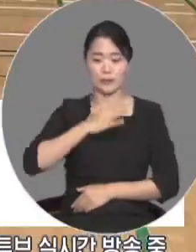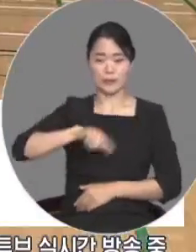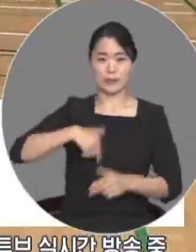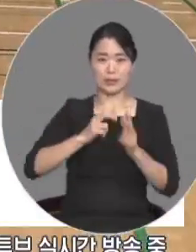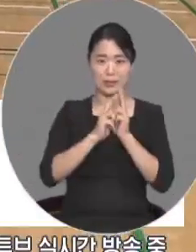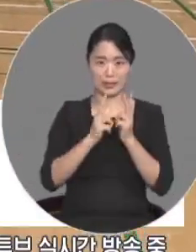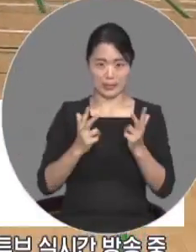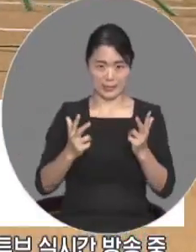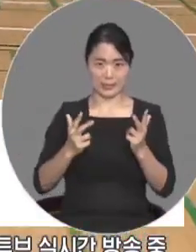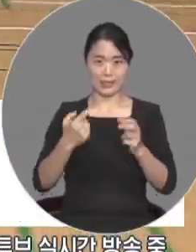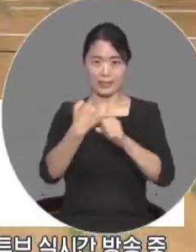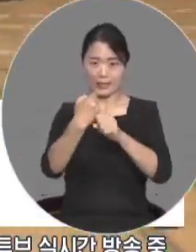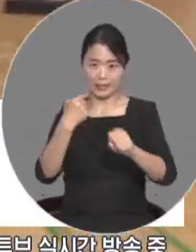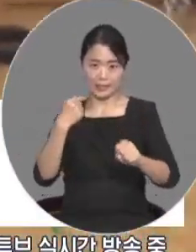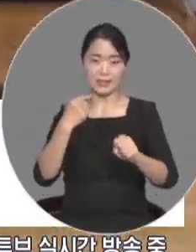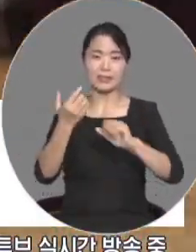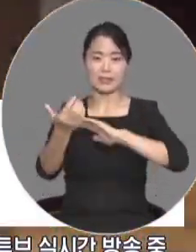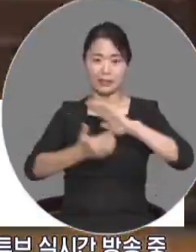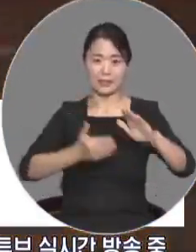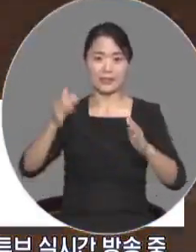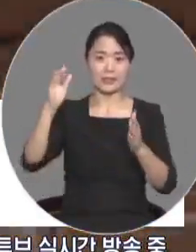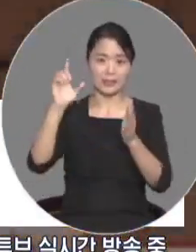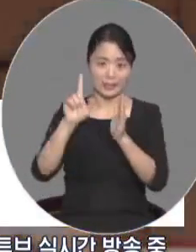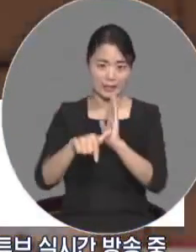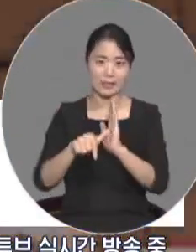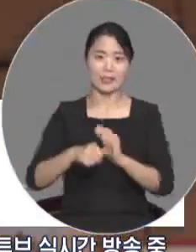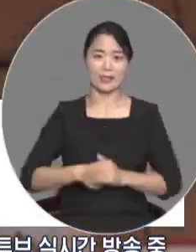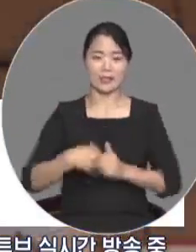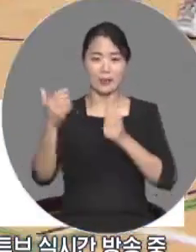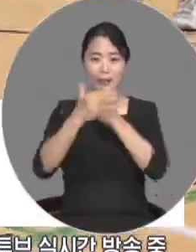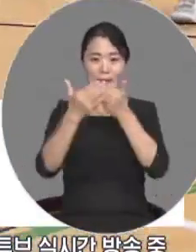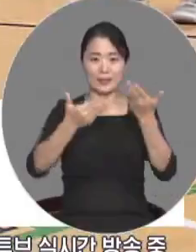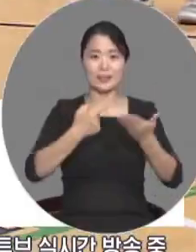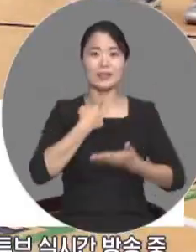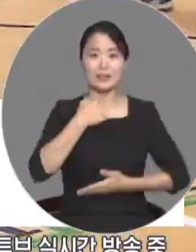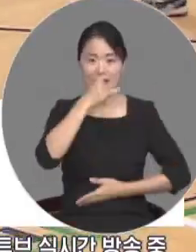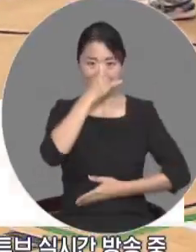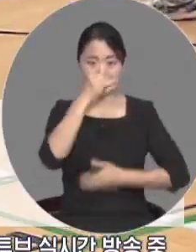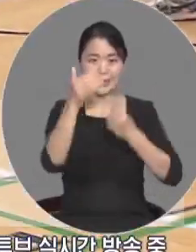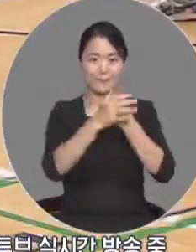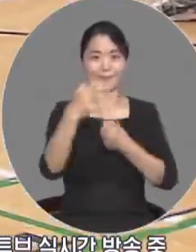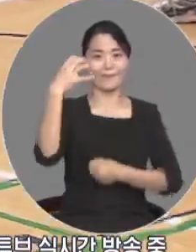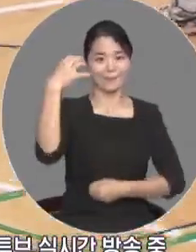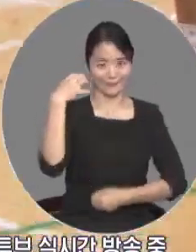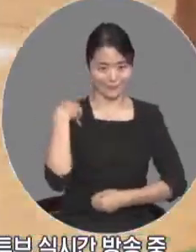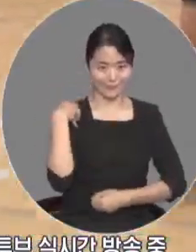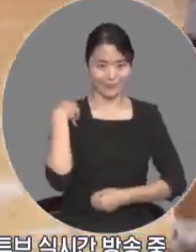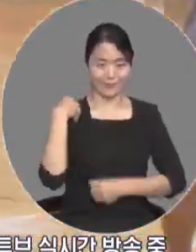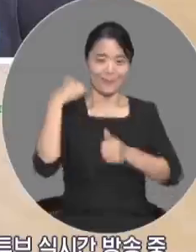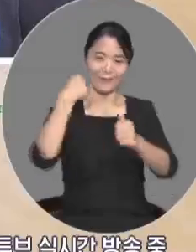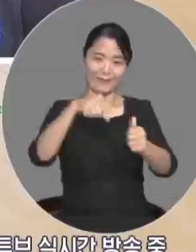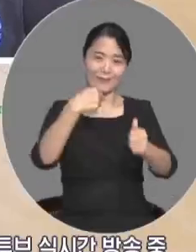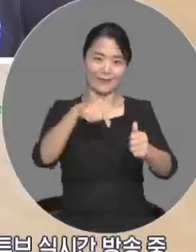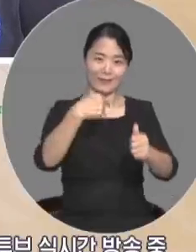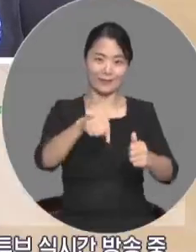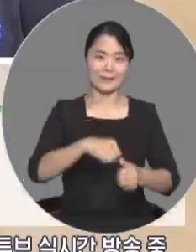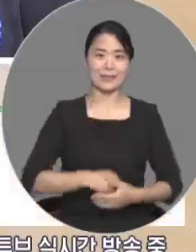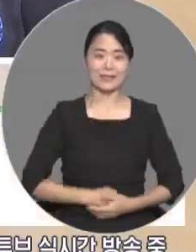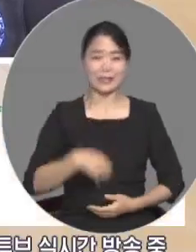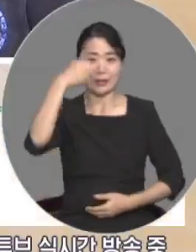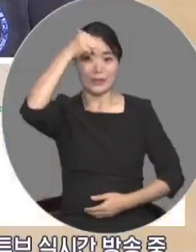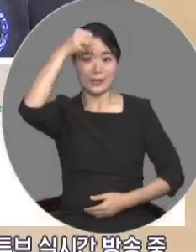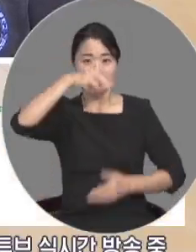전 멘토링을 통해 도움을 받았기에 사명감을 갖고 경험을 전수합니다. 제가 고3 때 귀향 멘토링